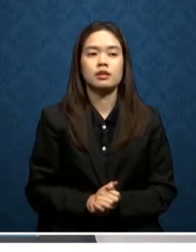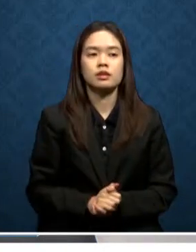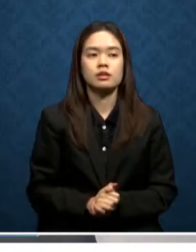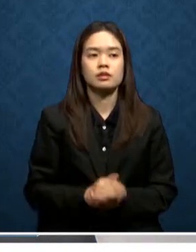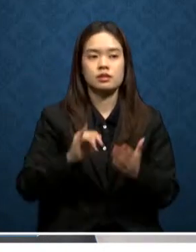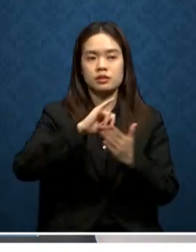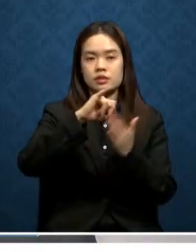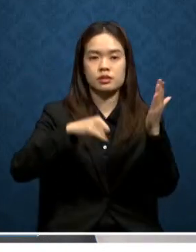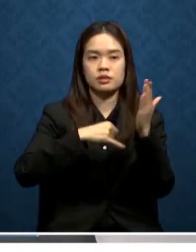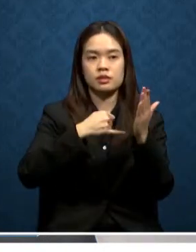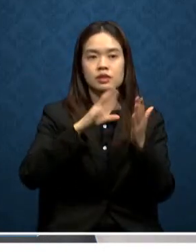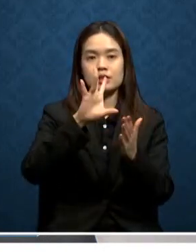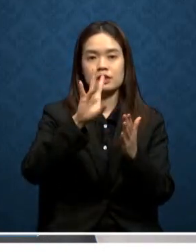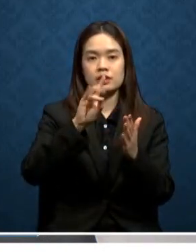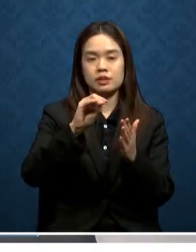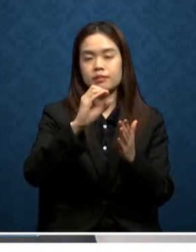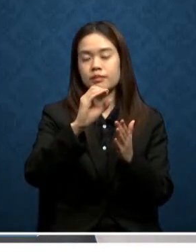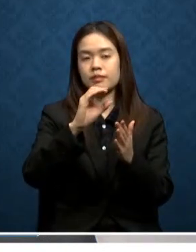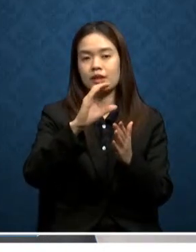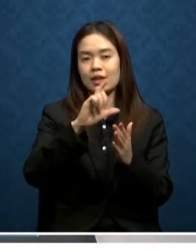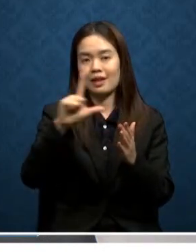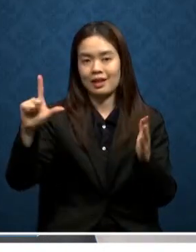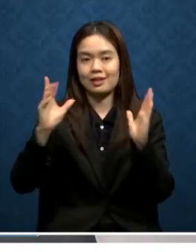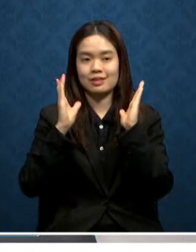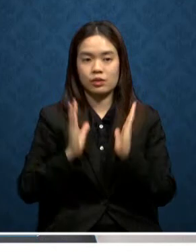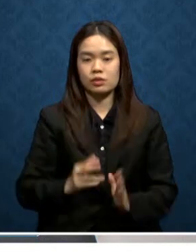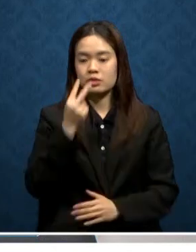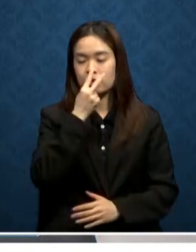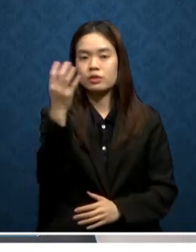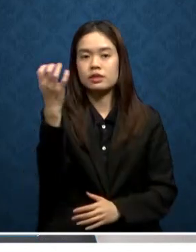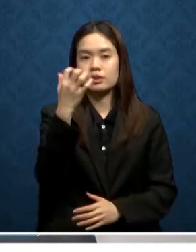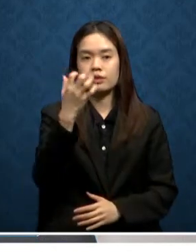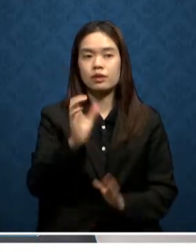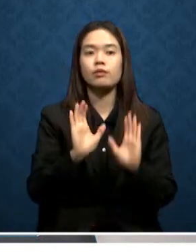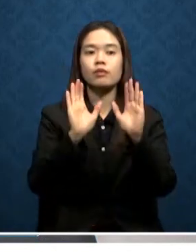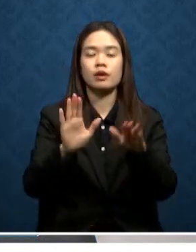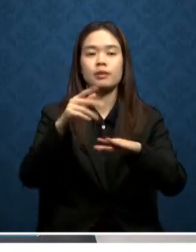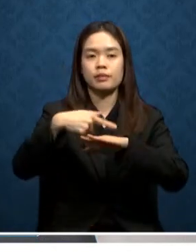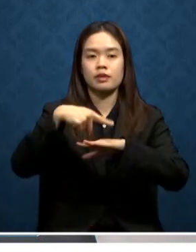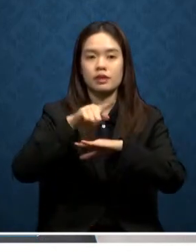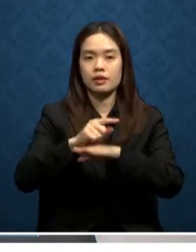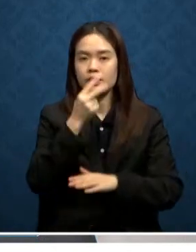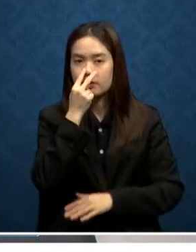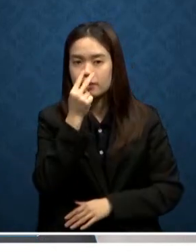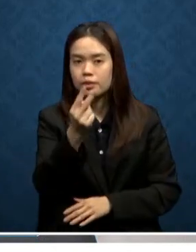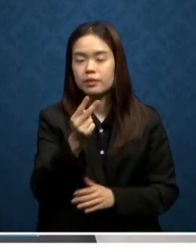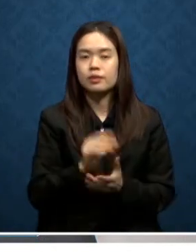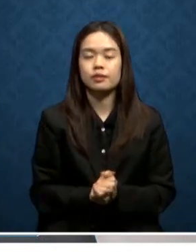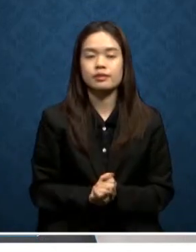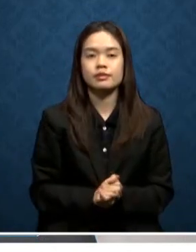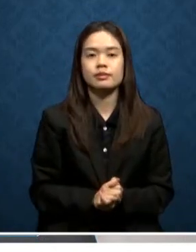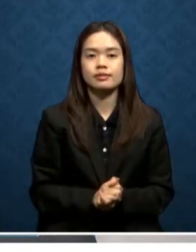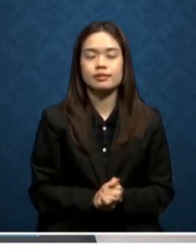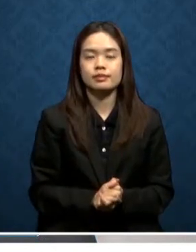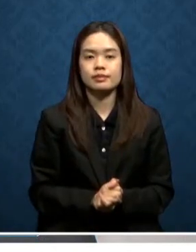หวัด70กว่าล้านคนนะครับก็ขอฝากหารือท่านที่ท่านประธานในที่ประชุมพร้อมกับสมาชิกว่าขอให้เ